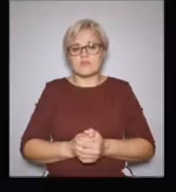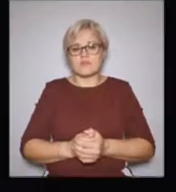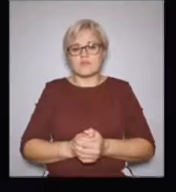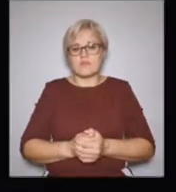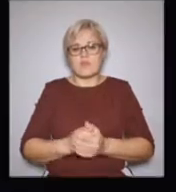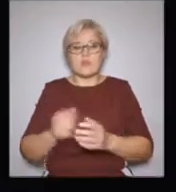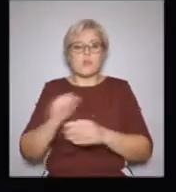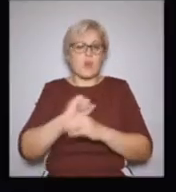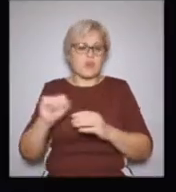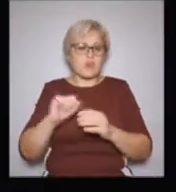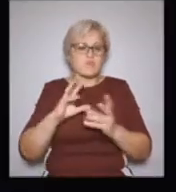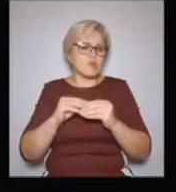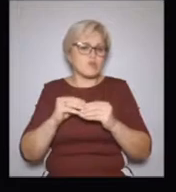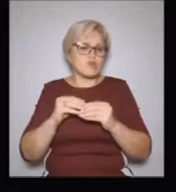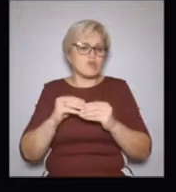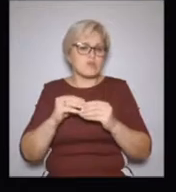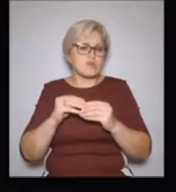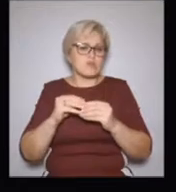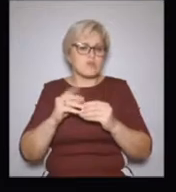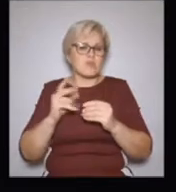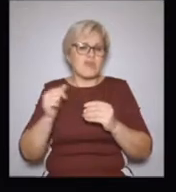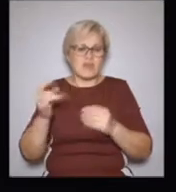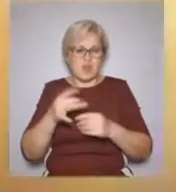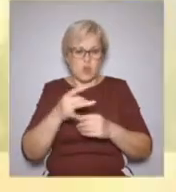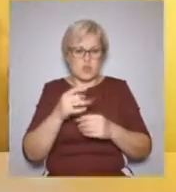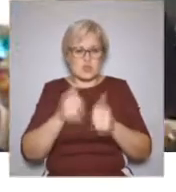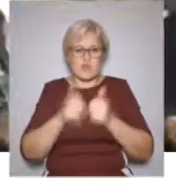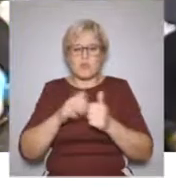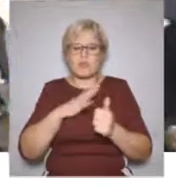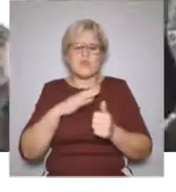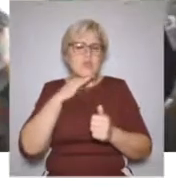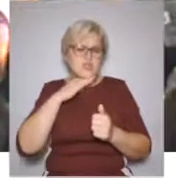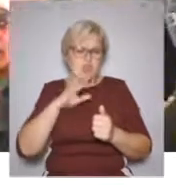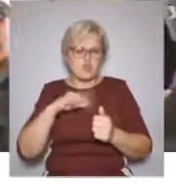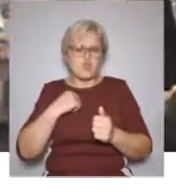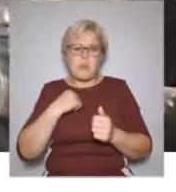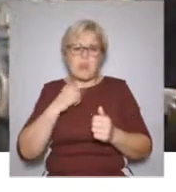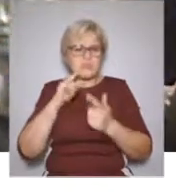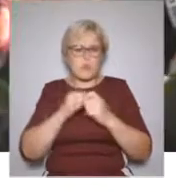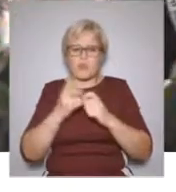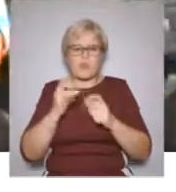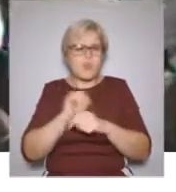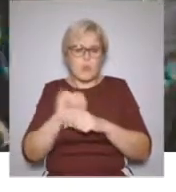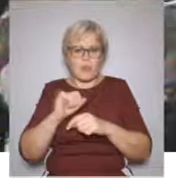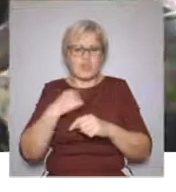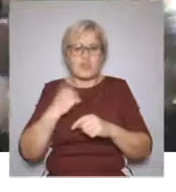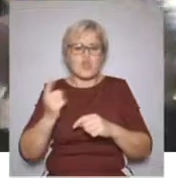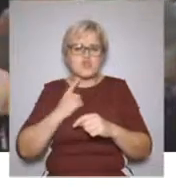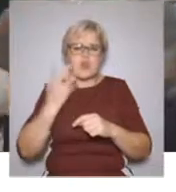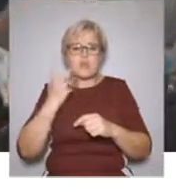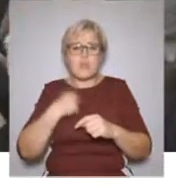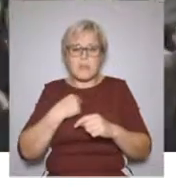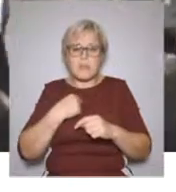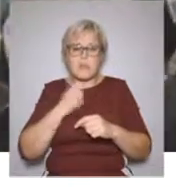побед на самом деле уже на районных соревнованиях было достаточно мне запомнилась не победа почему вы